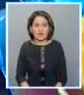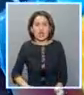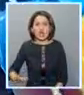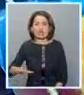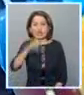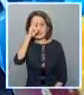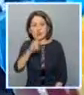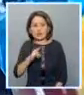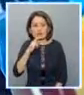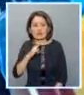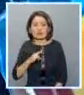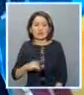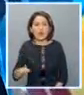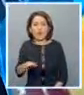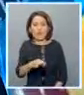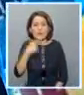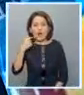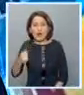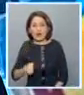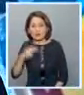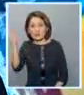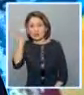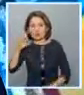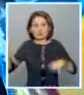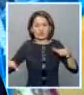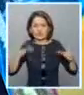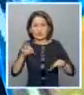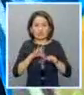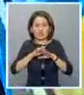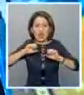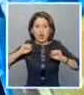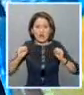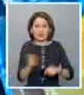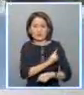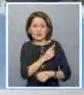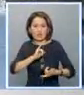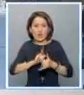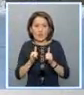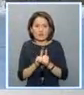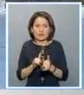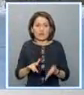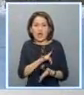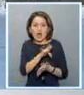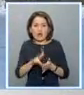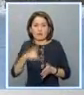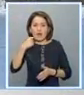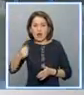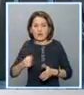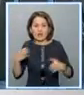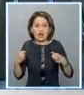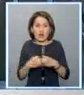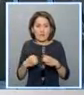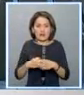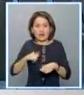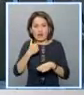Шығыс қазақстандық әскерилер шыңылтыр аязға қарамастан шеберліктерін шыңдап жатыр. Өскеменде өңірлік әскери қолбасшылық қарамағындағы батальон